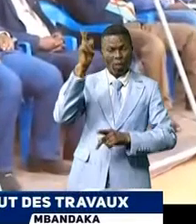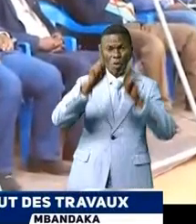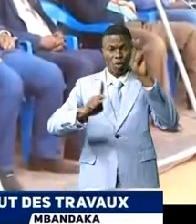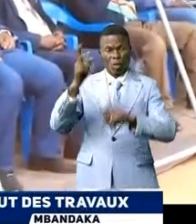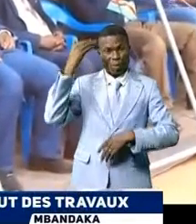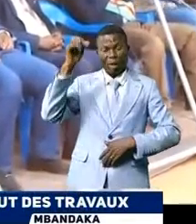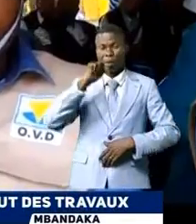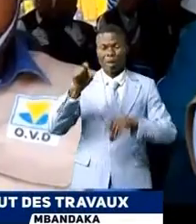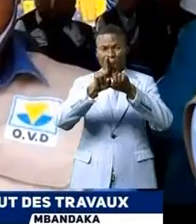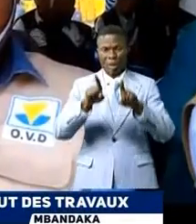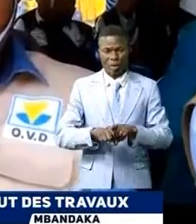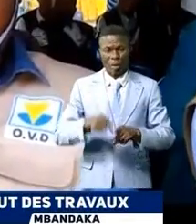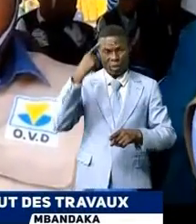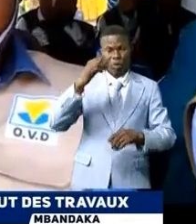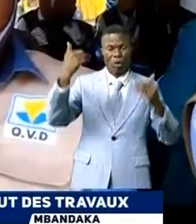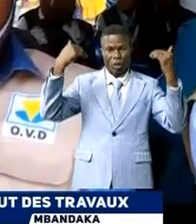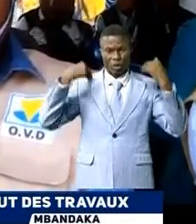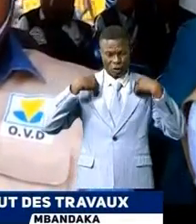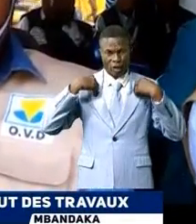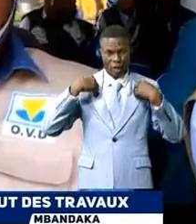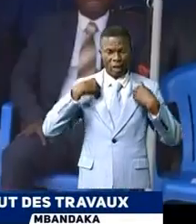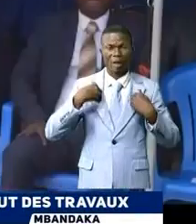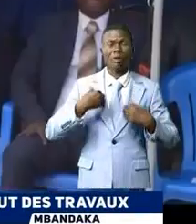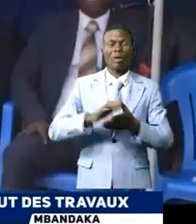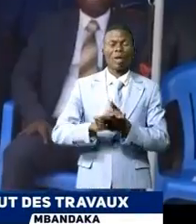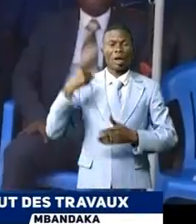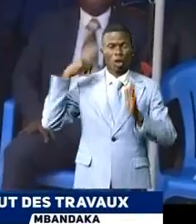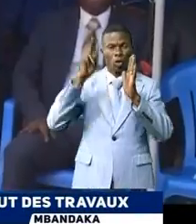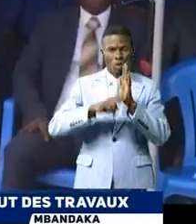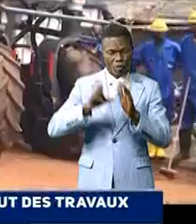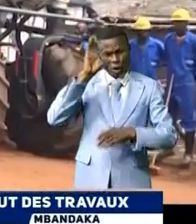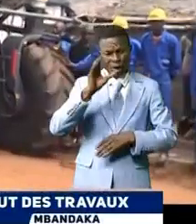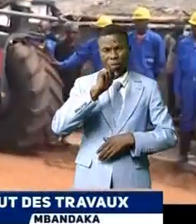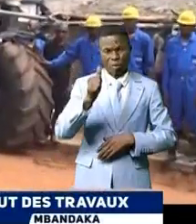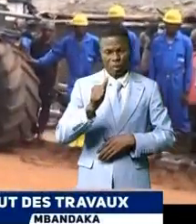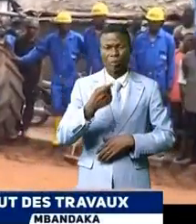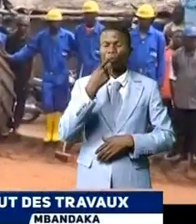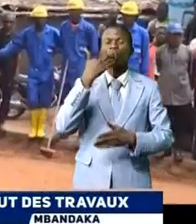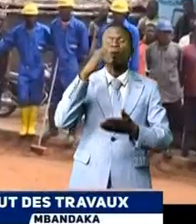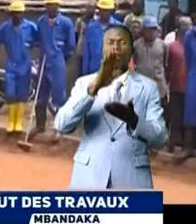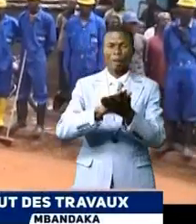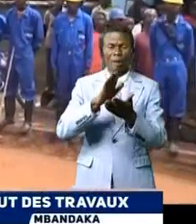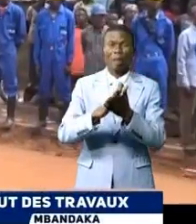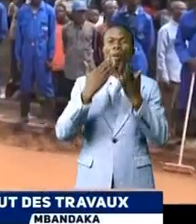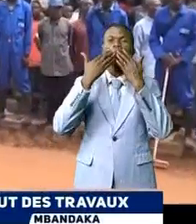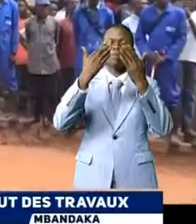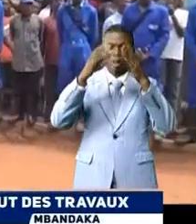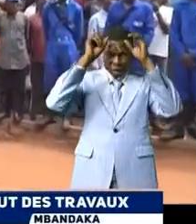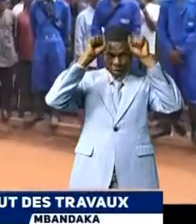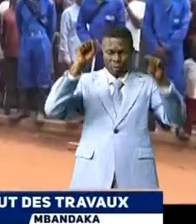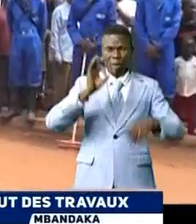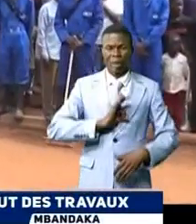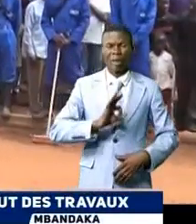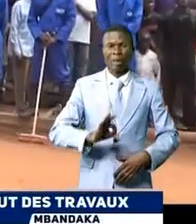population locale, mais également du chef de l'exécutif provincial qui n'a pas cherché mieux que de dire merci. Merci au président de